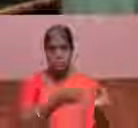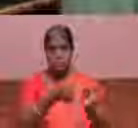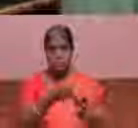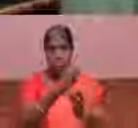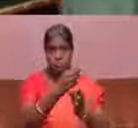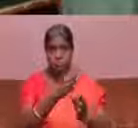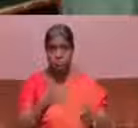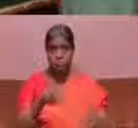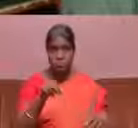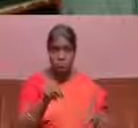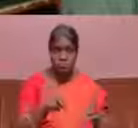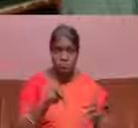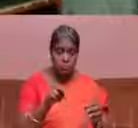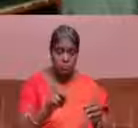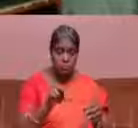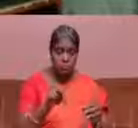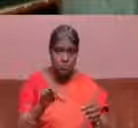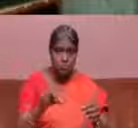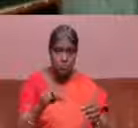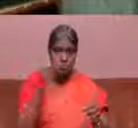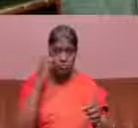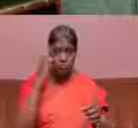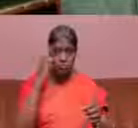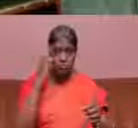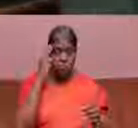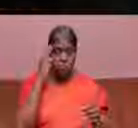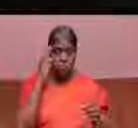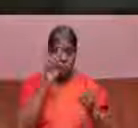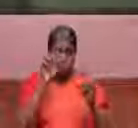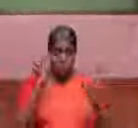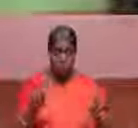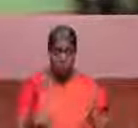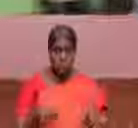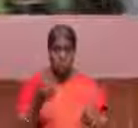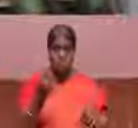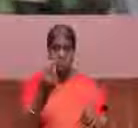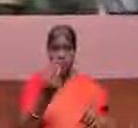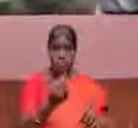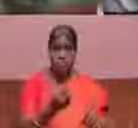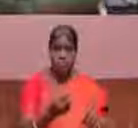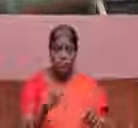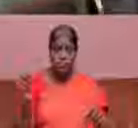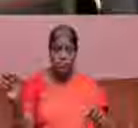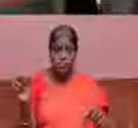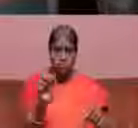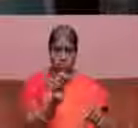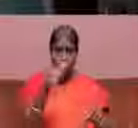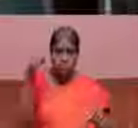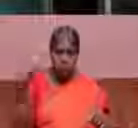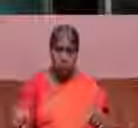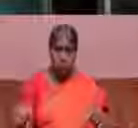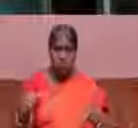உணர்ந்து நீங்கள் நினைவில் வைத்திருக்கும் வேட்பாளரின் வரிசை எண்ணை தொட்டு உணர்ந்து அந்த வேட்பாளருக்கு நேராக உள்ள பட்டனை அழுத்தவும்.